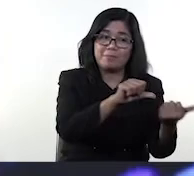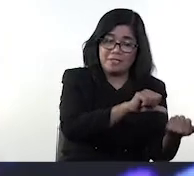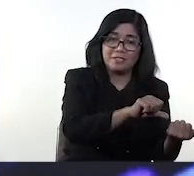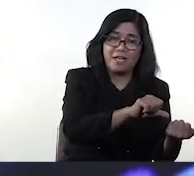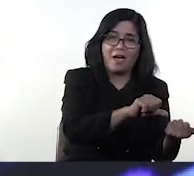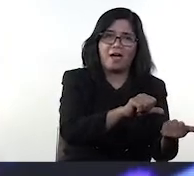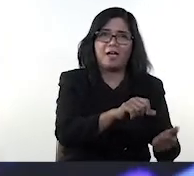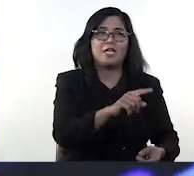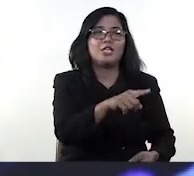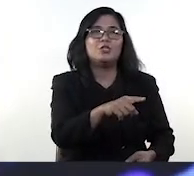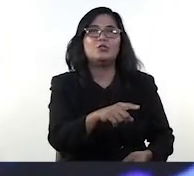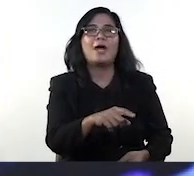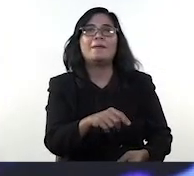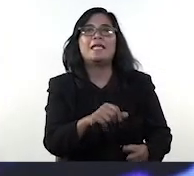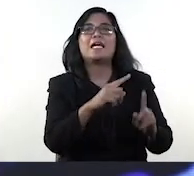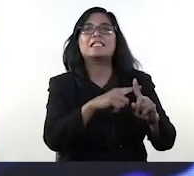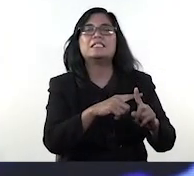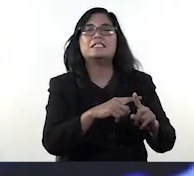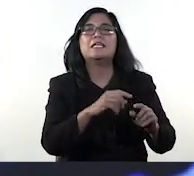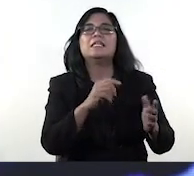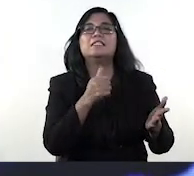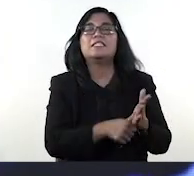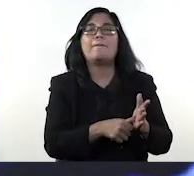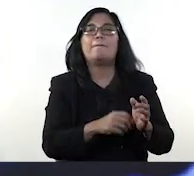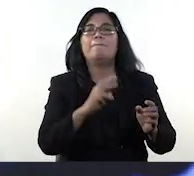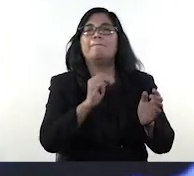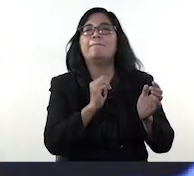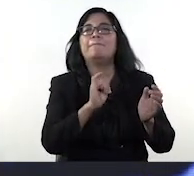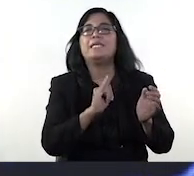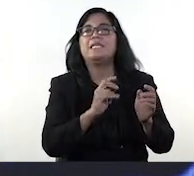Kristen cap mie instan sudah ada